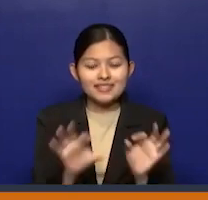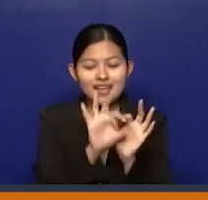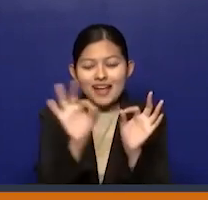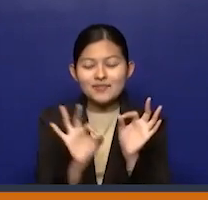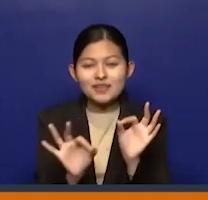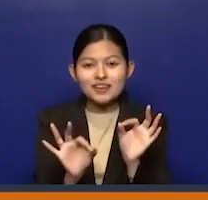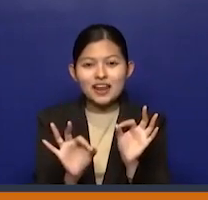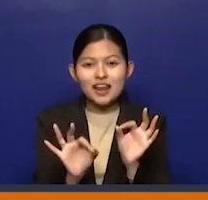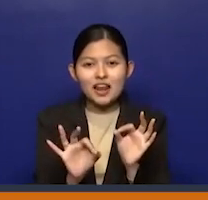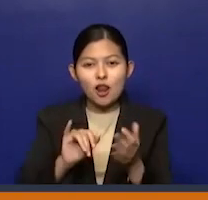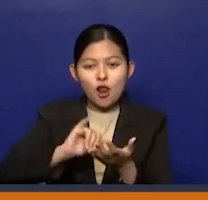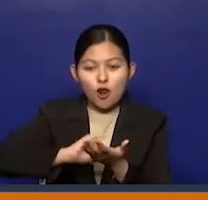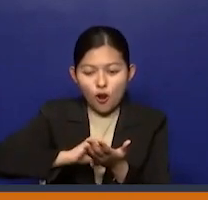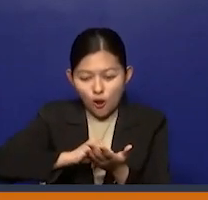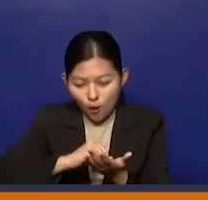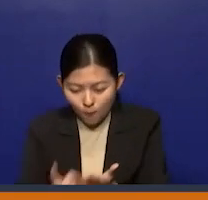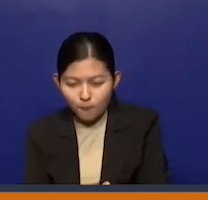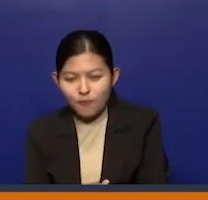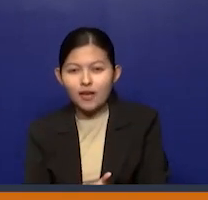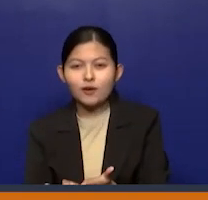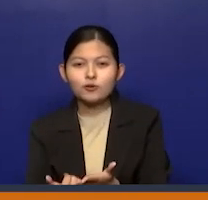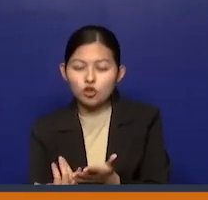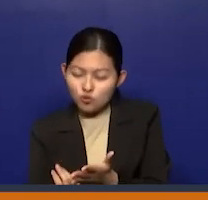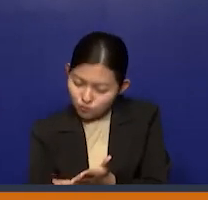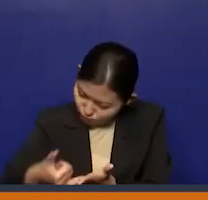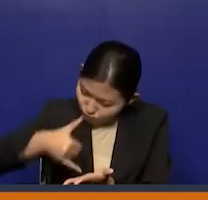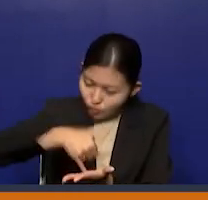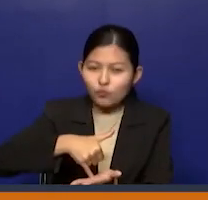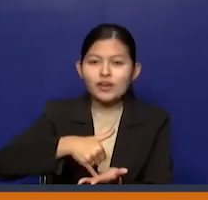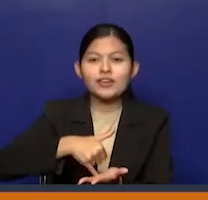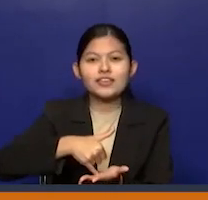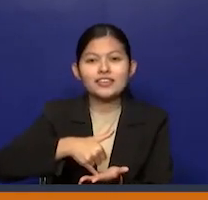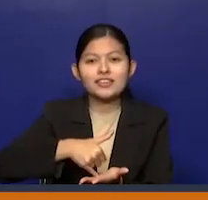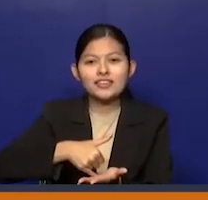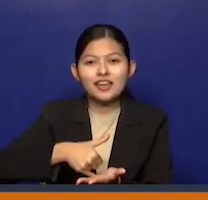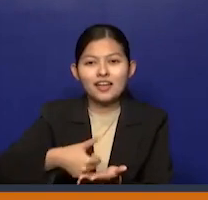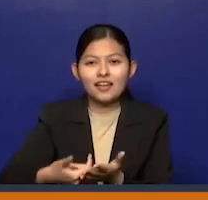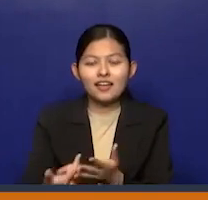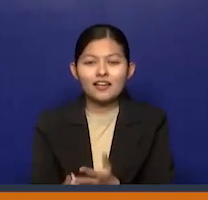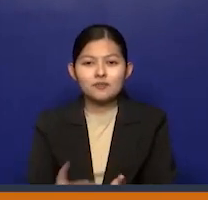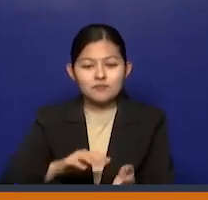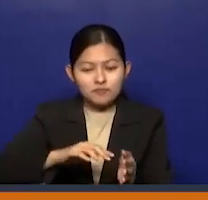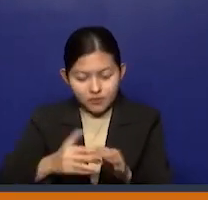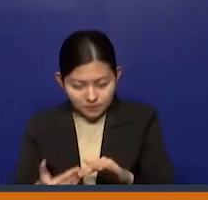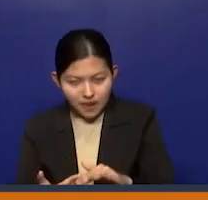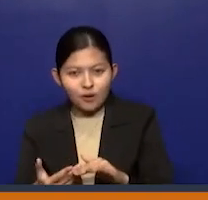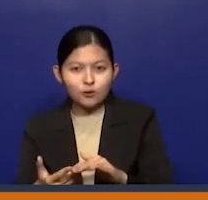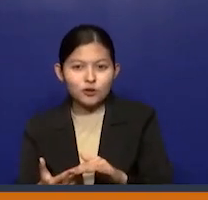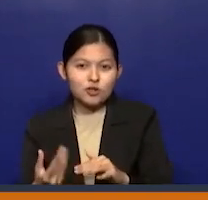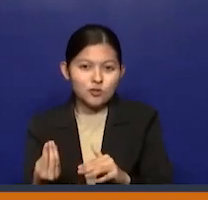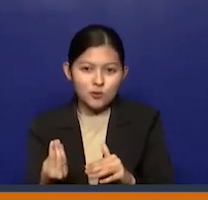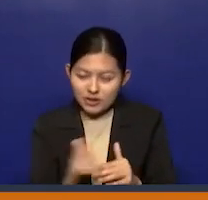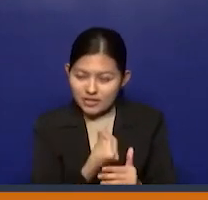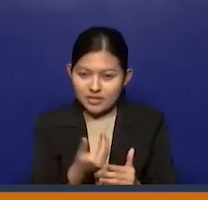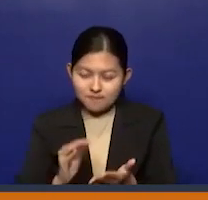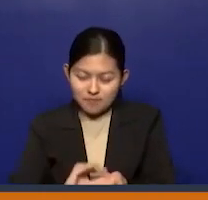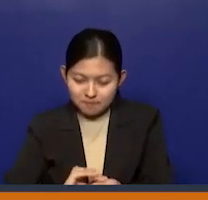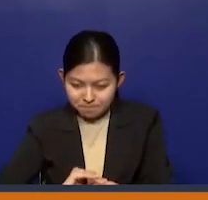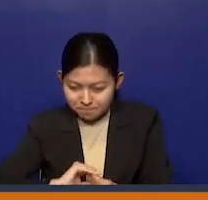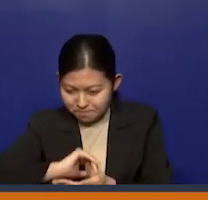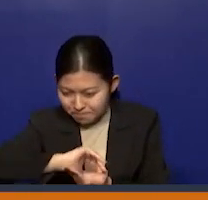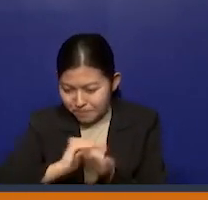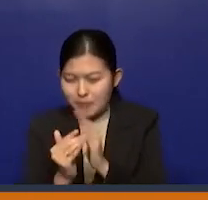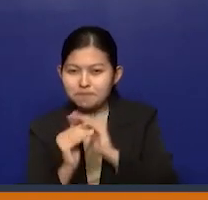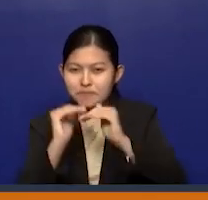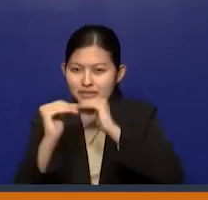ล้มแล้วต้องลุกวัยเราพูดประโยคแบบนี้กับเศรษฐกิจการแก้ปัญหาเรื่องเศรษฐกิจใน